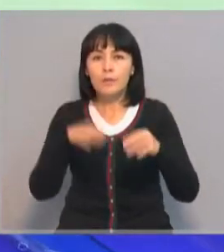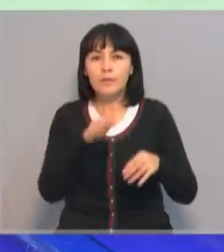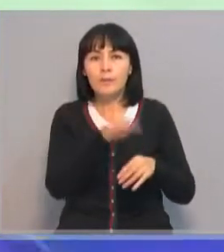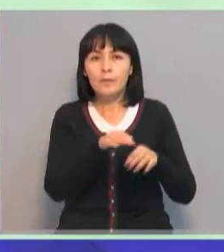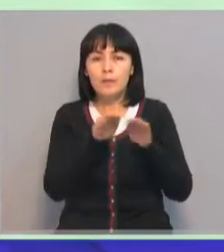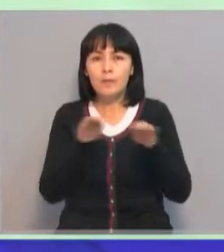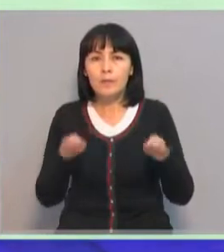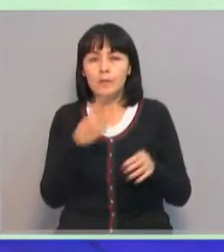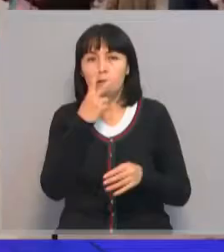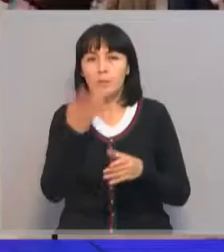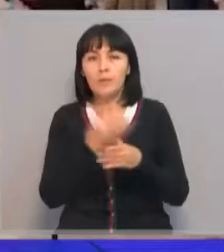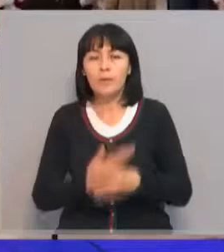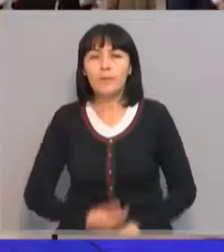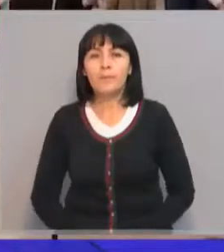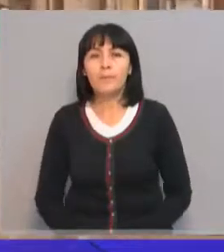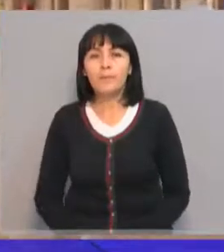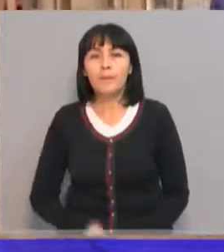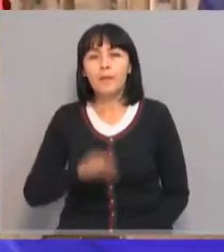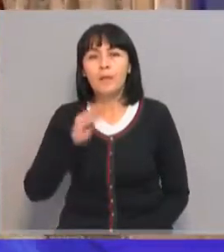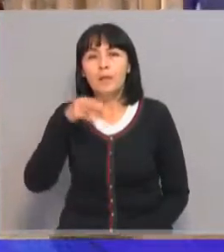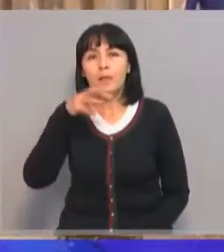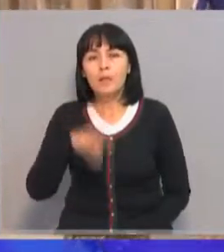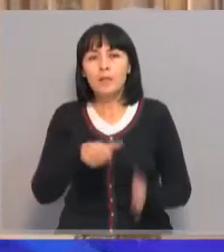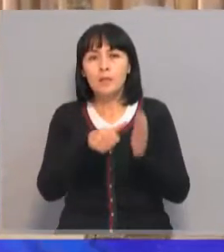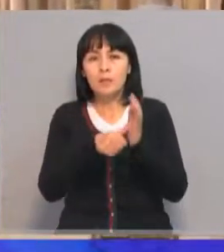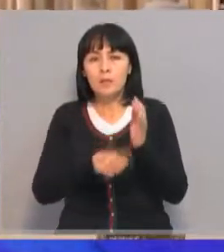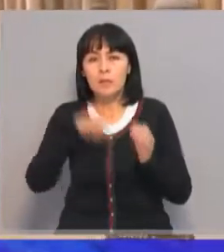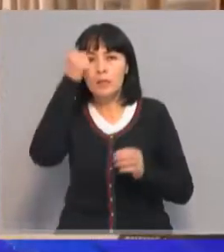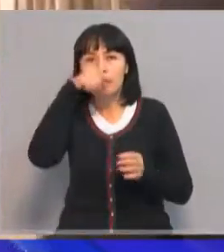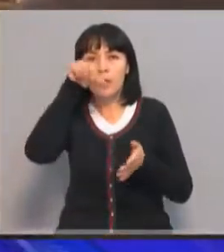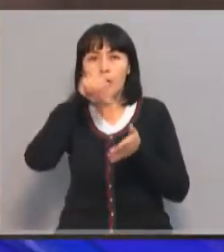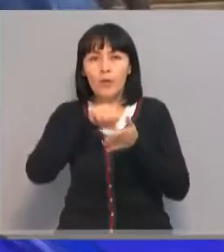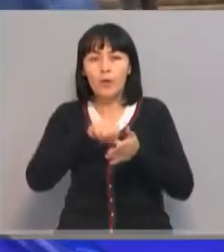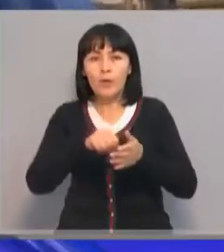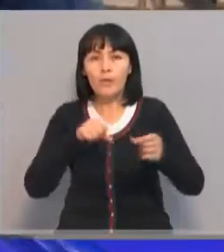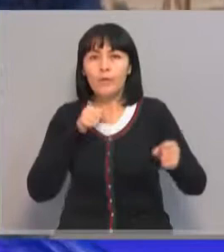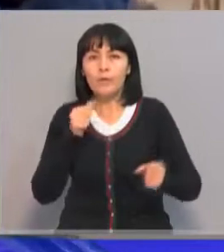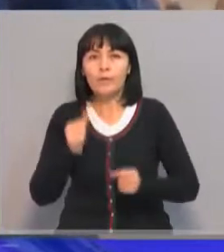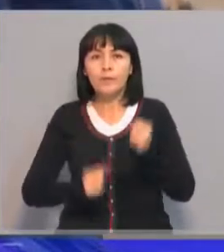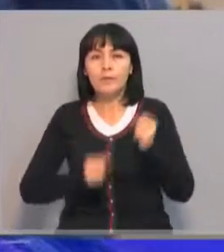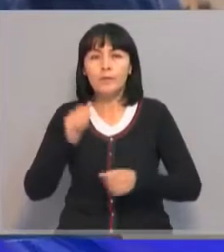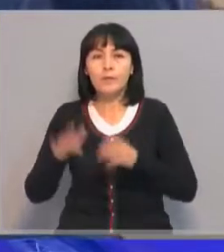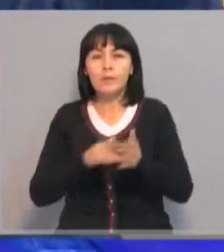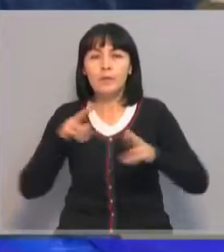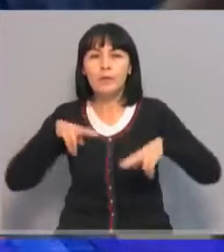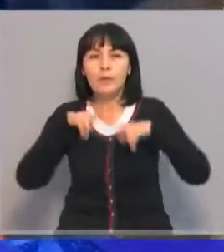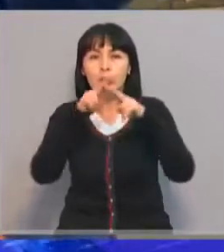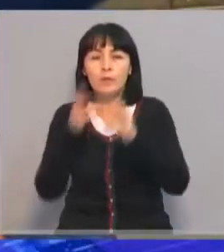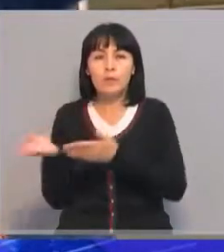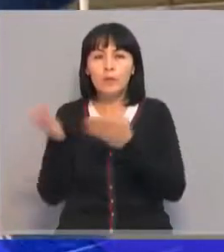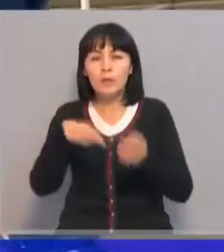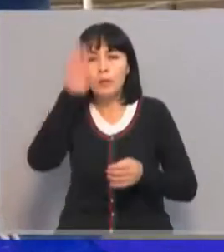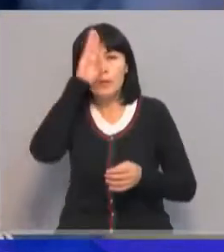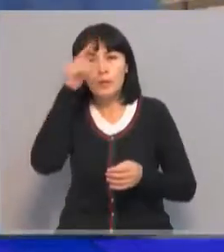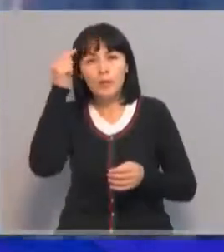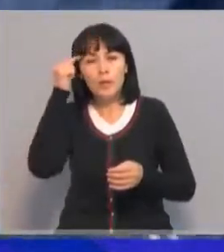для молодежи. Жуматаю Муталиеву 60 лет. Для участия в марафоне он приехал из города Нур-Султан. Мужчина